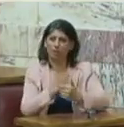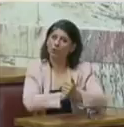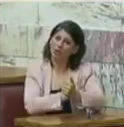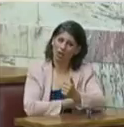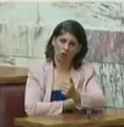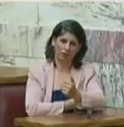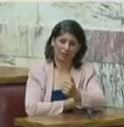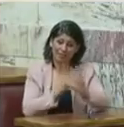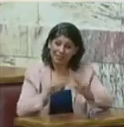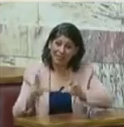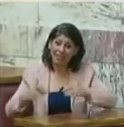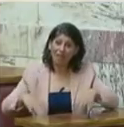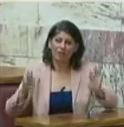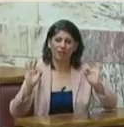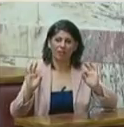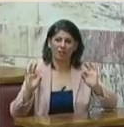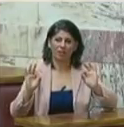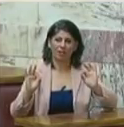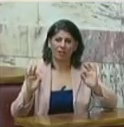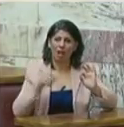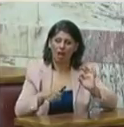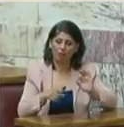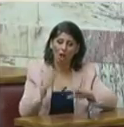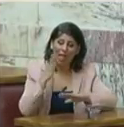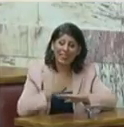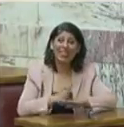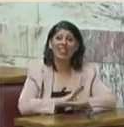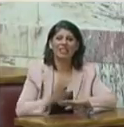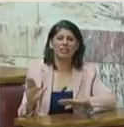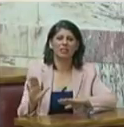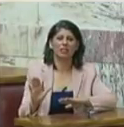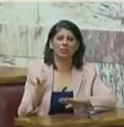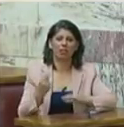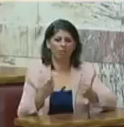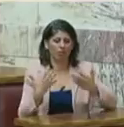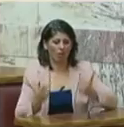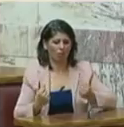τους. Ένα εχέγγυο που θα ενισχύει τη διαπραγματευτική τους δύναμη.